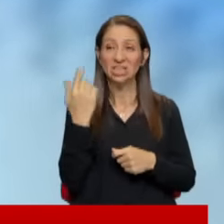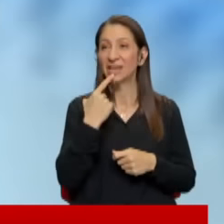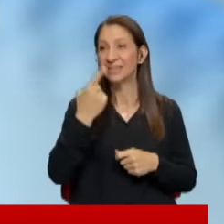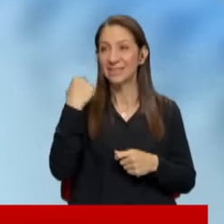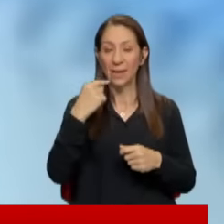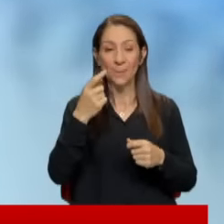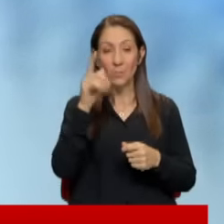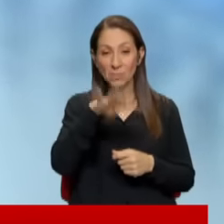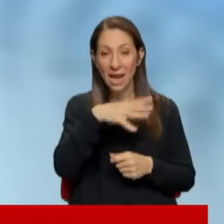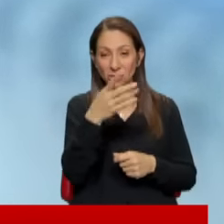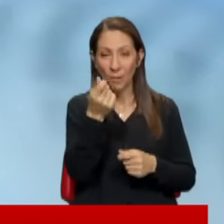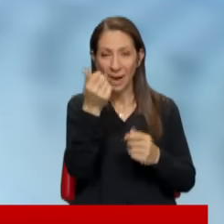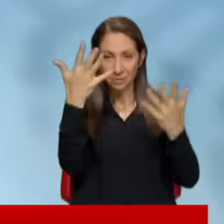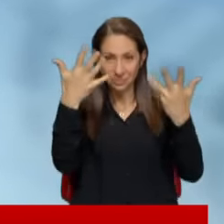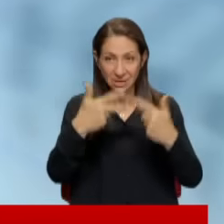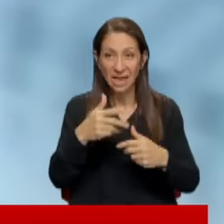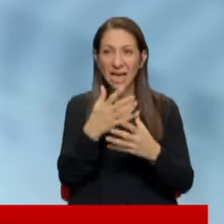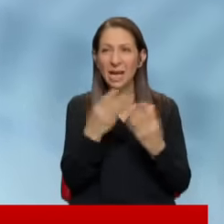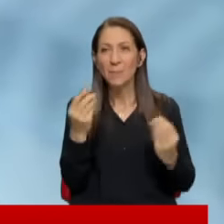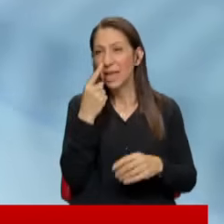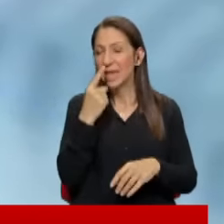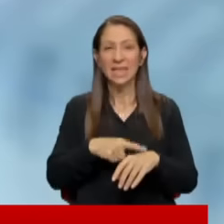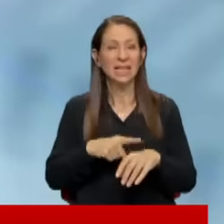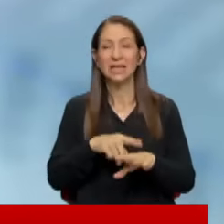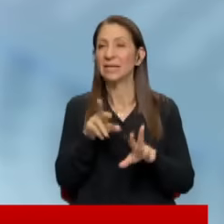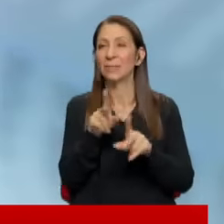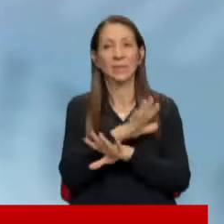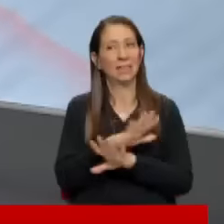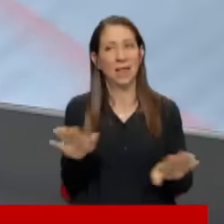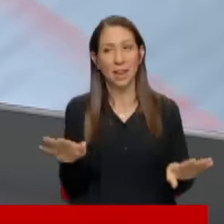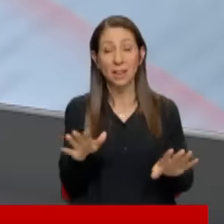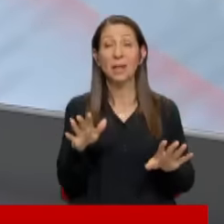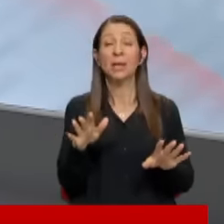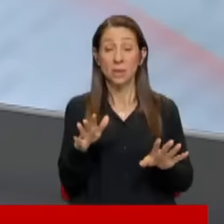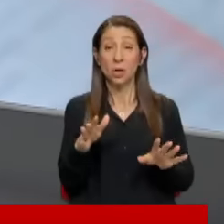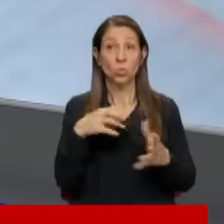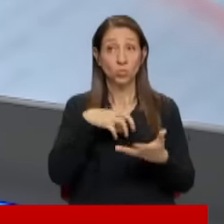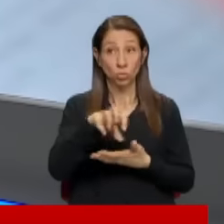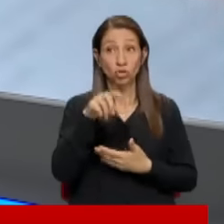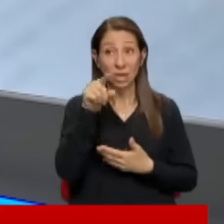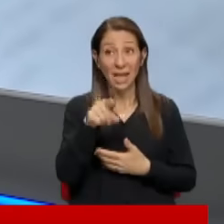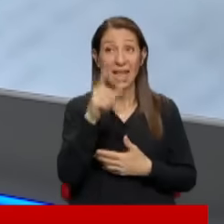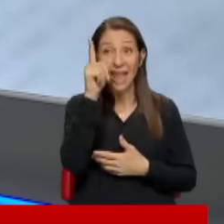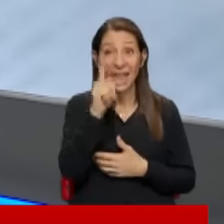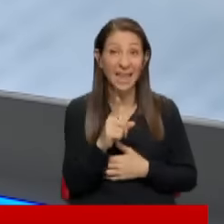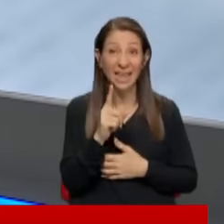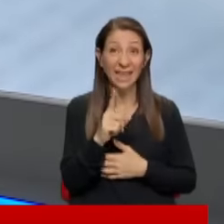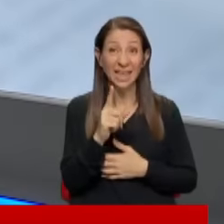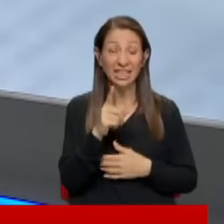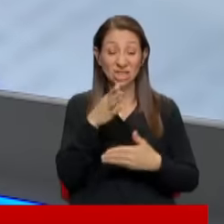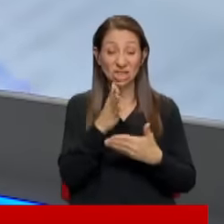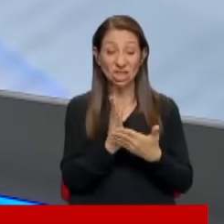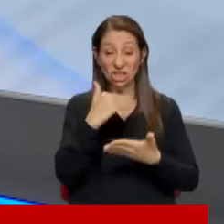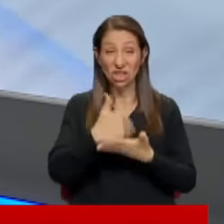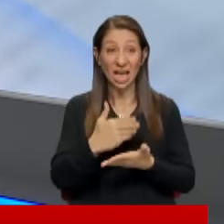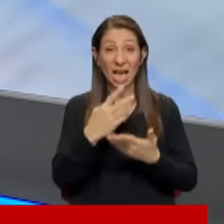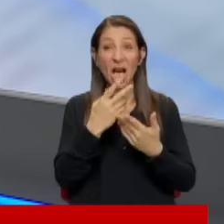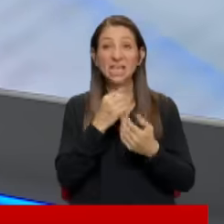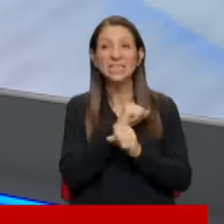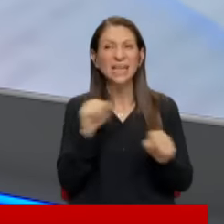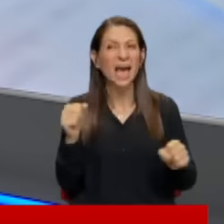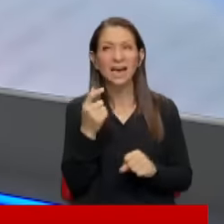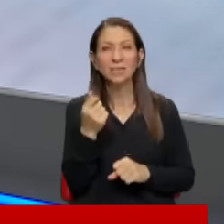yılki bilançosundaki kayıp inanılmaz büyük. Peki bütçedeki ilk çeyrekteki açık ne